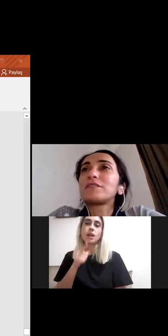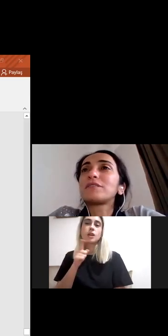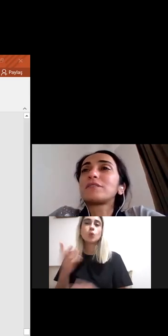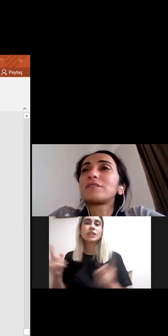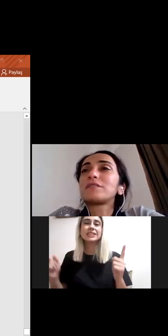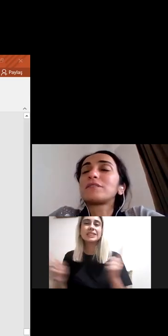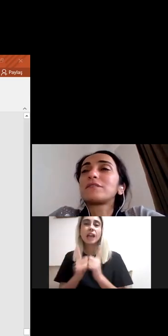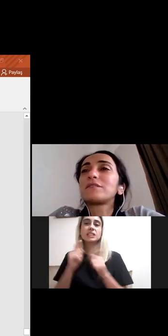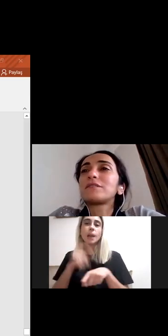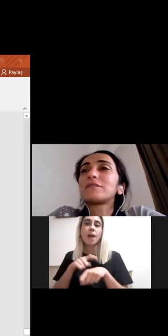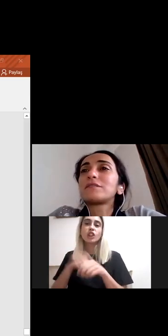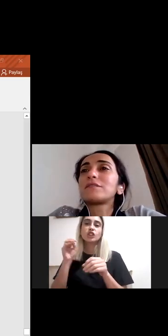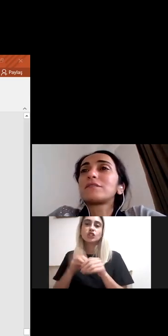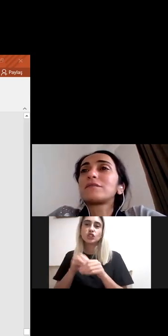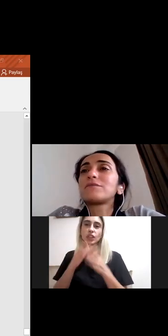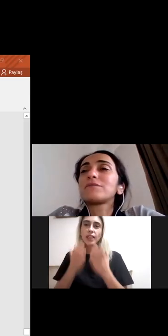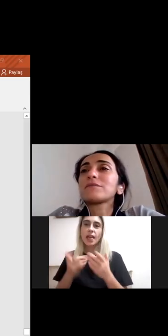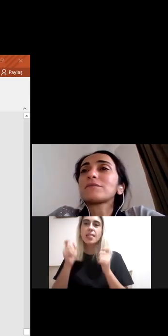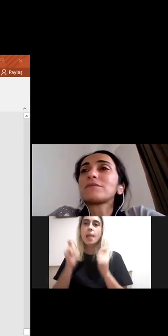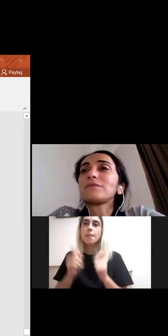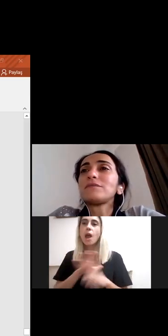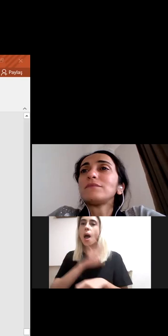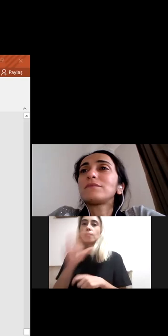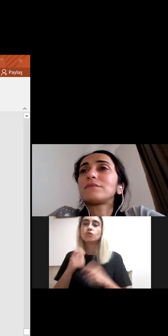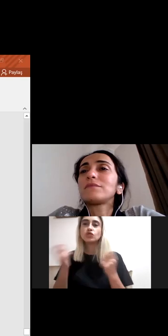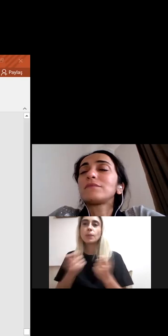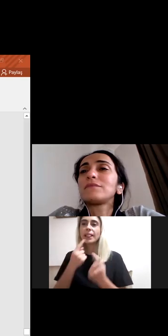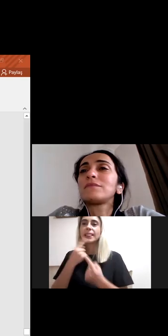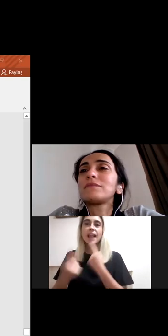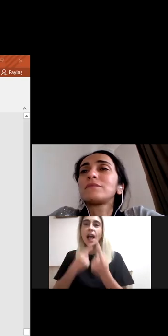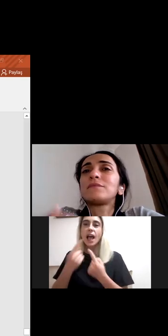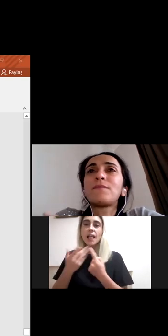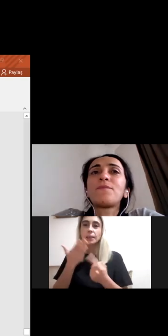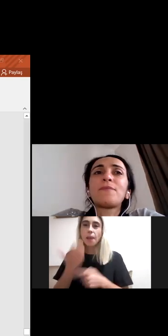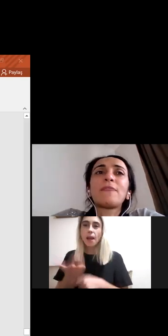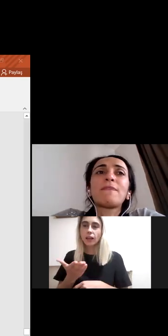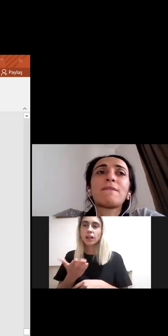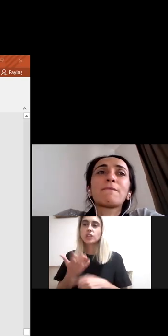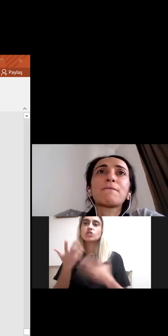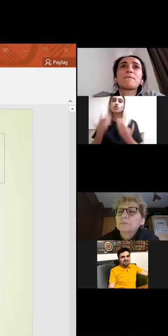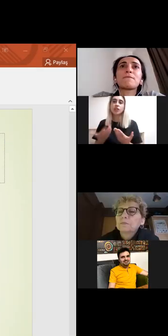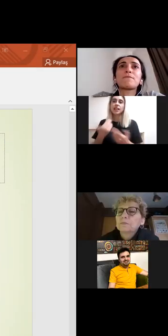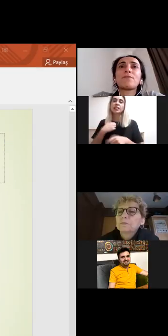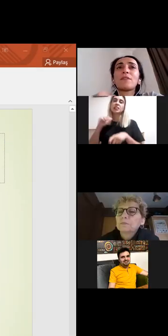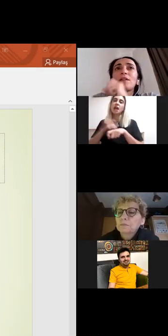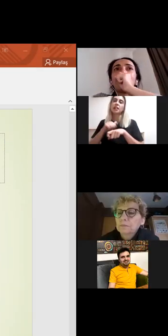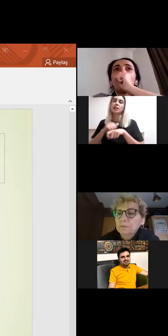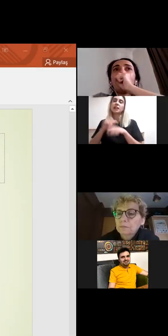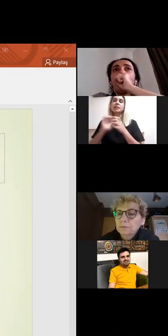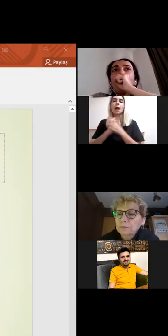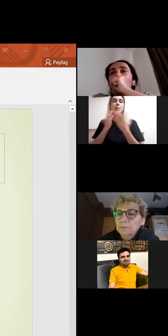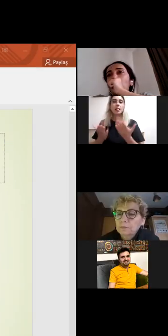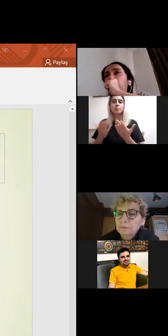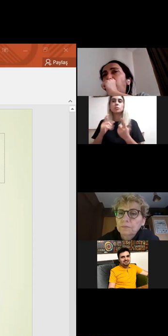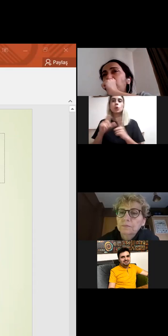zaman diliminde yapılan onca çalışmayı dile getirmek şahsen takdir ettiğim, tebrik ettiğim bir durum.